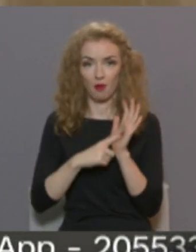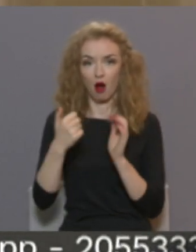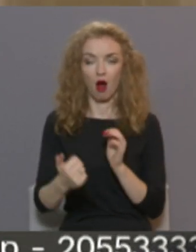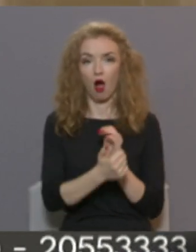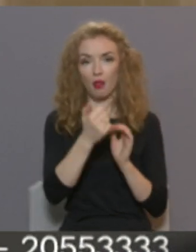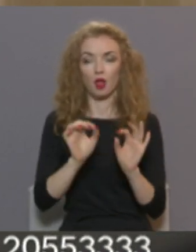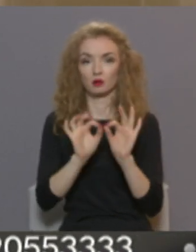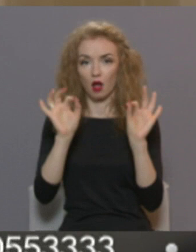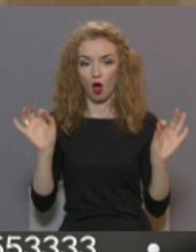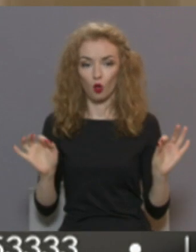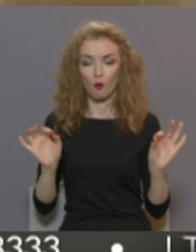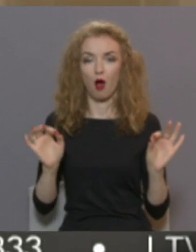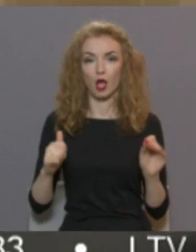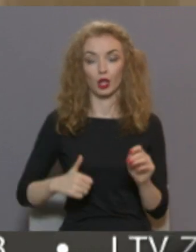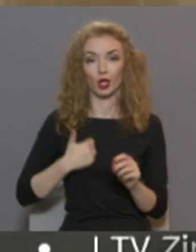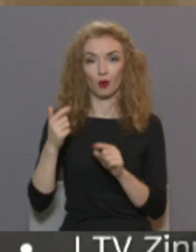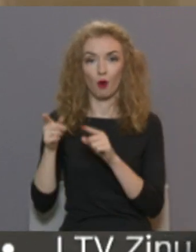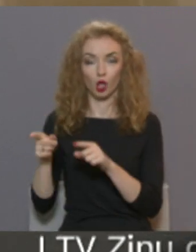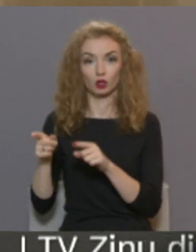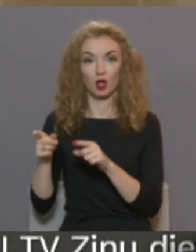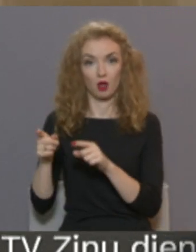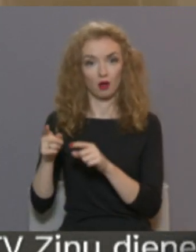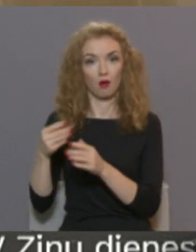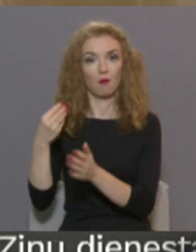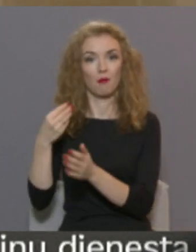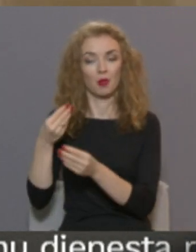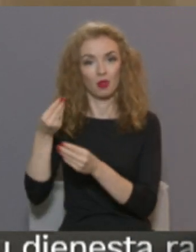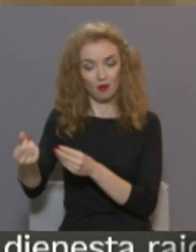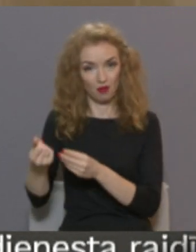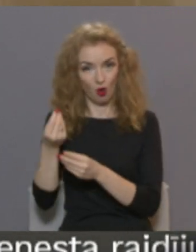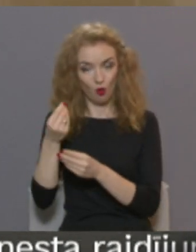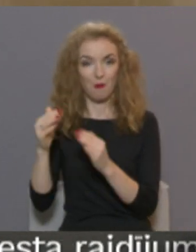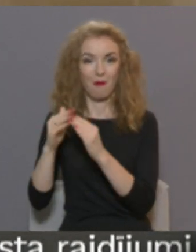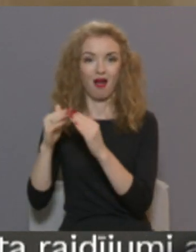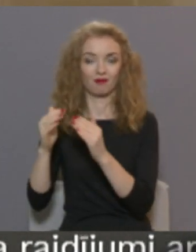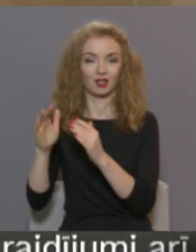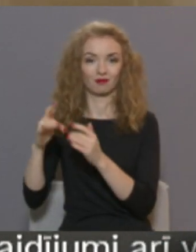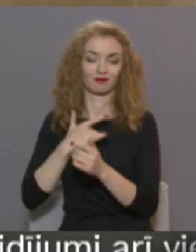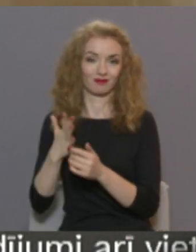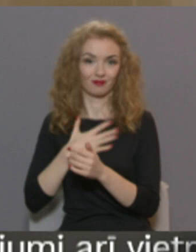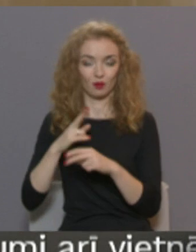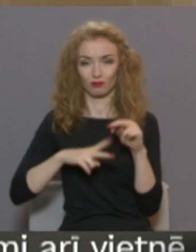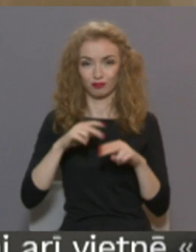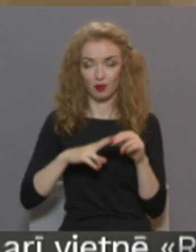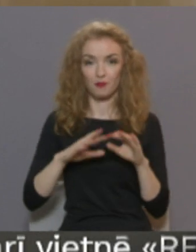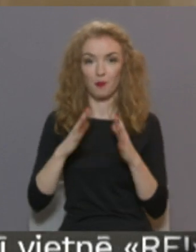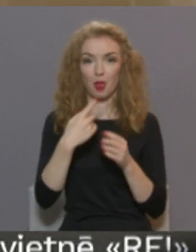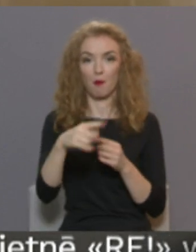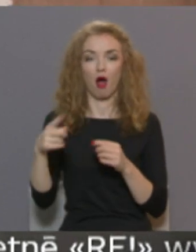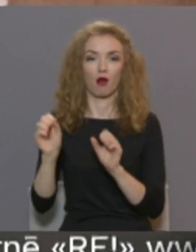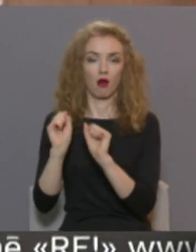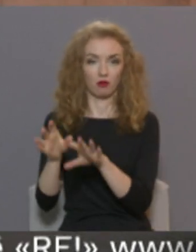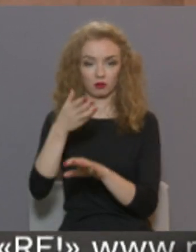sākumā vieniem īpašniekiem māju atpirka, jā, kompensēja tās neērtības, savukārt visus citus atstāja